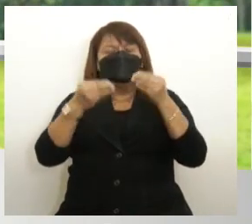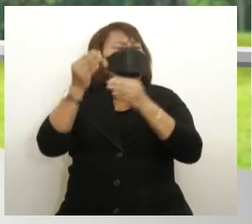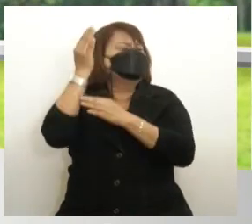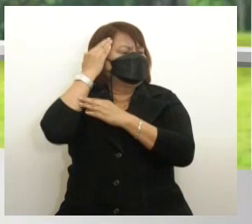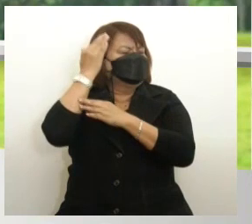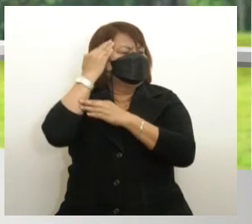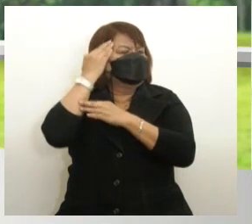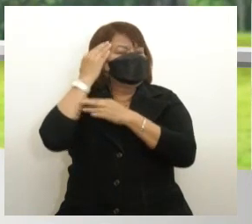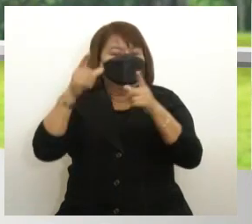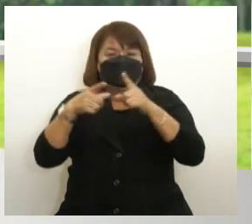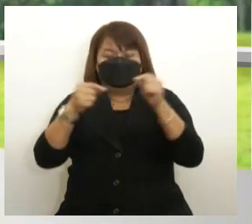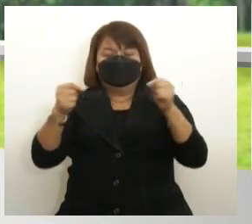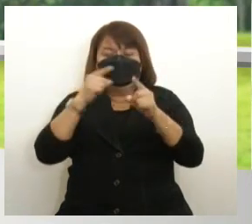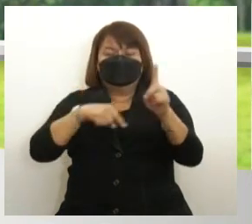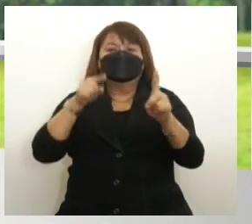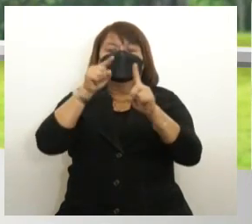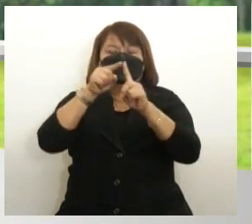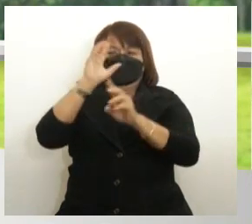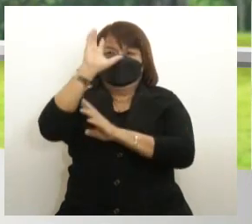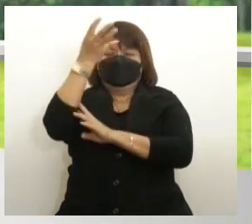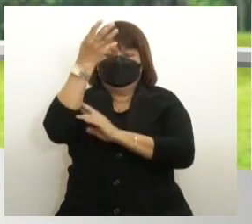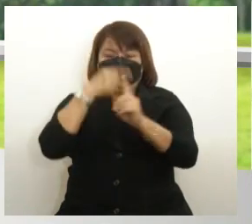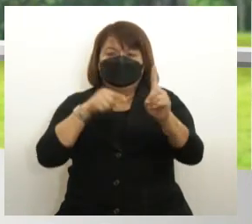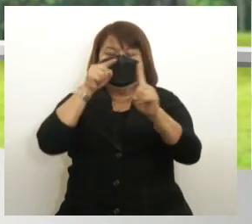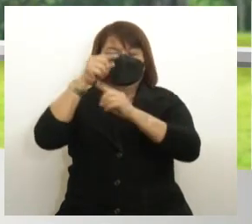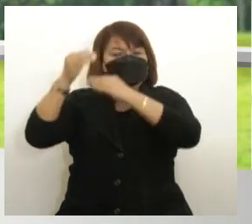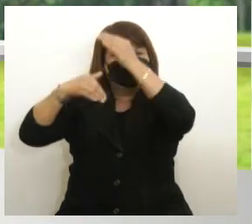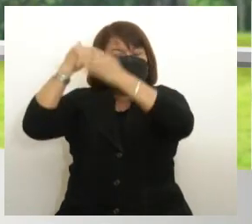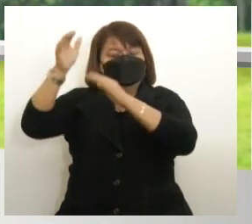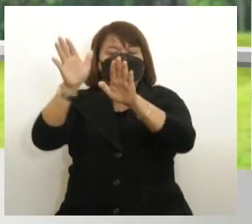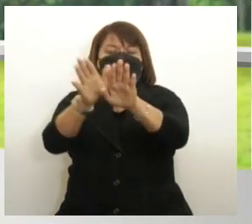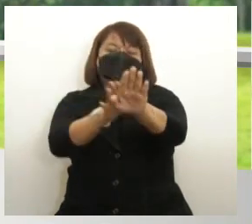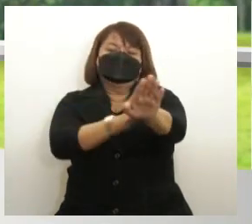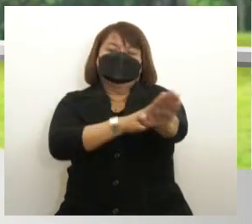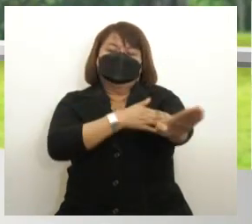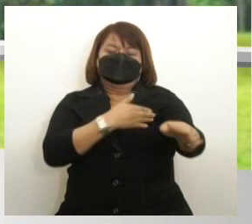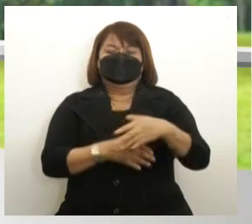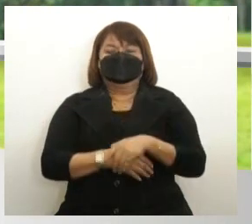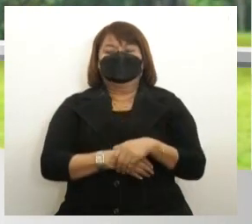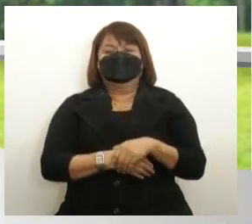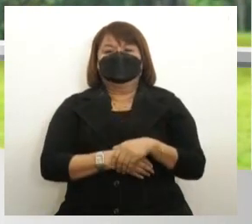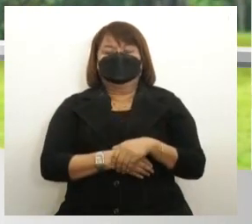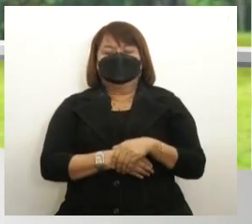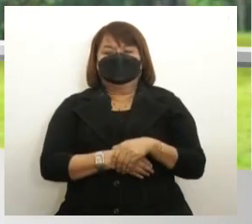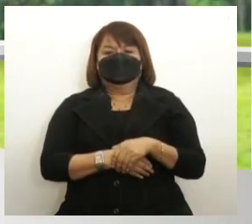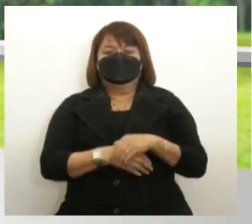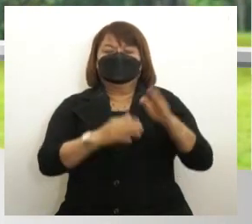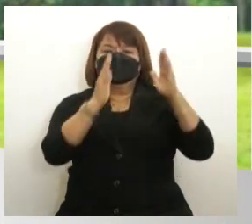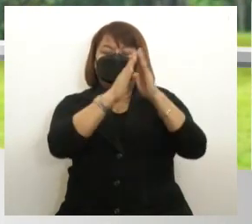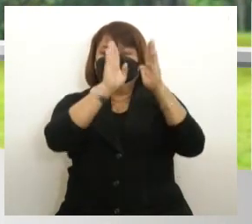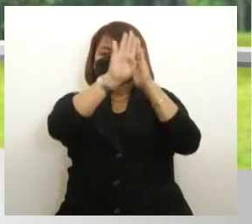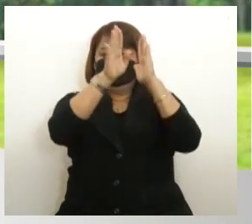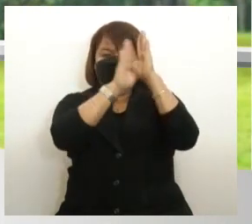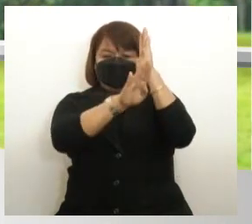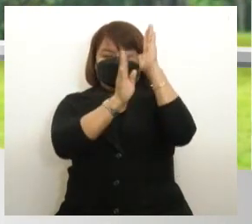รู้ในเรื่องของเป้าหมายโลกสู่การพัฒนาที่ยั่งยืนหรือ SDGs นะคะในระดับภูมิภาครายละเอียดของโ